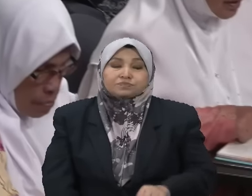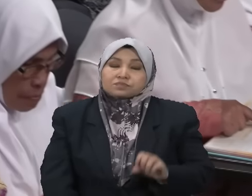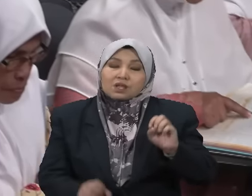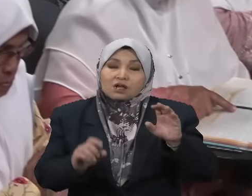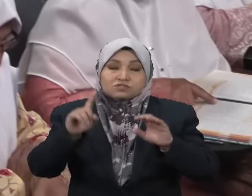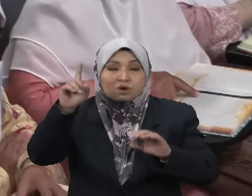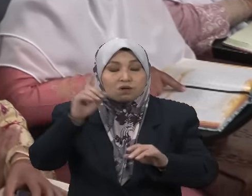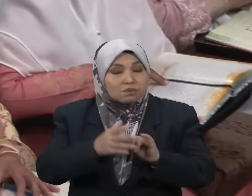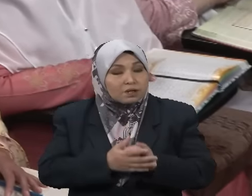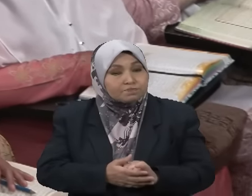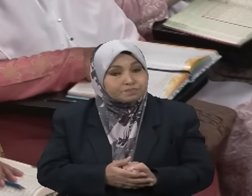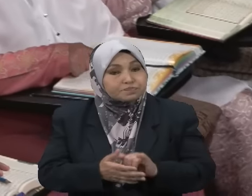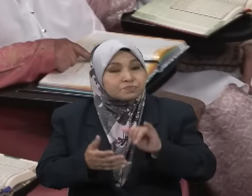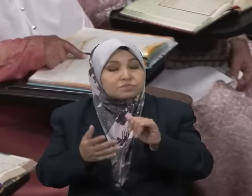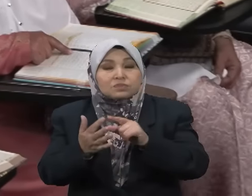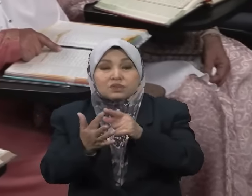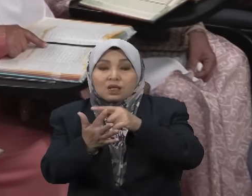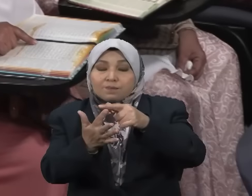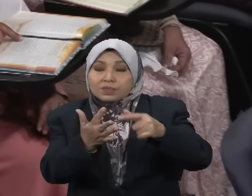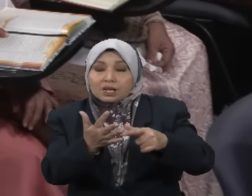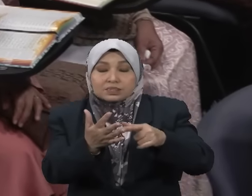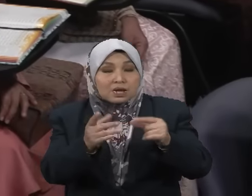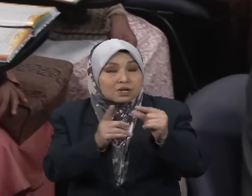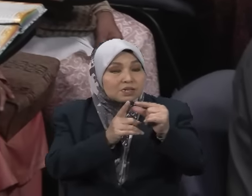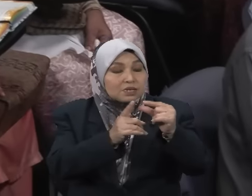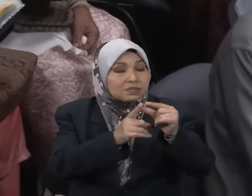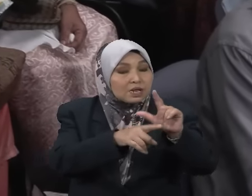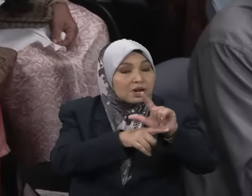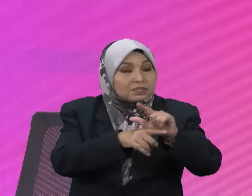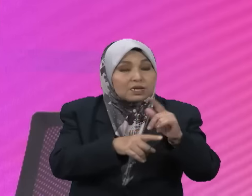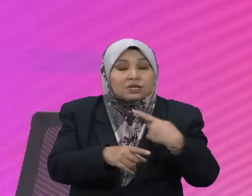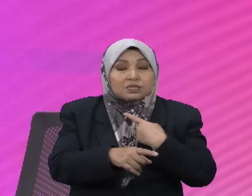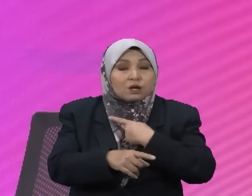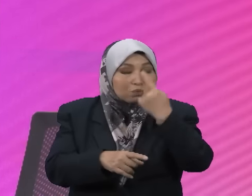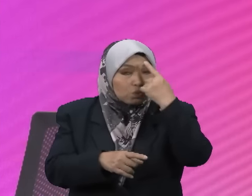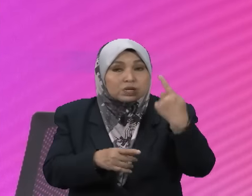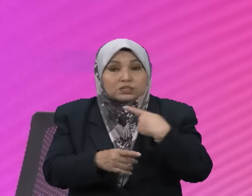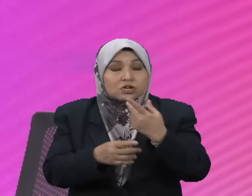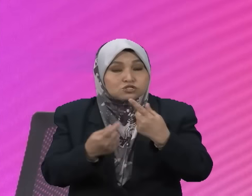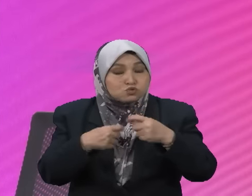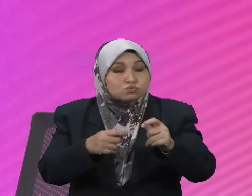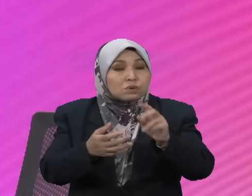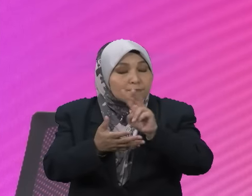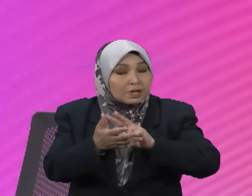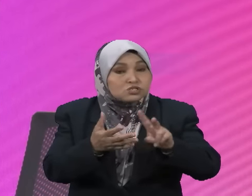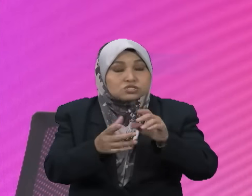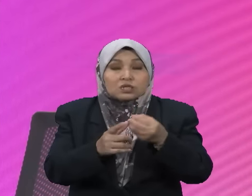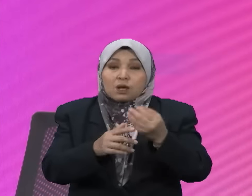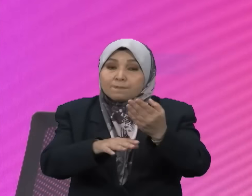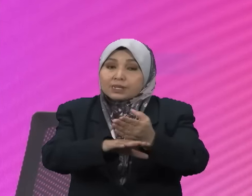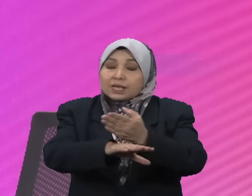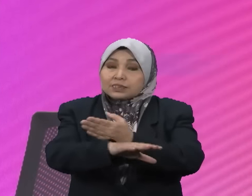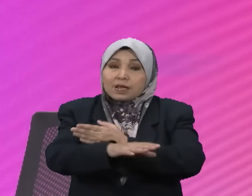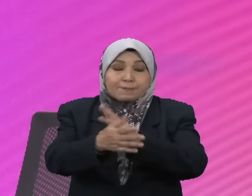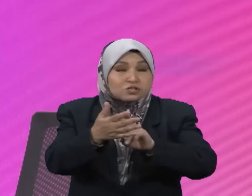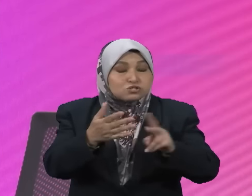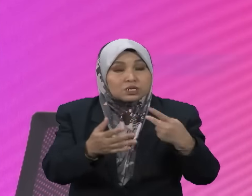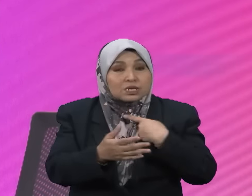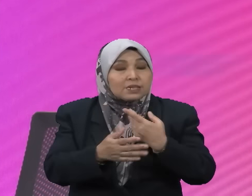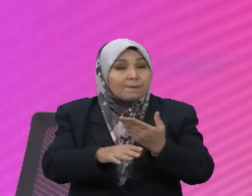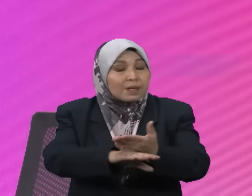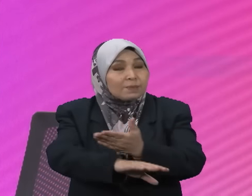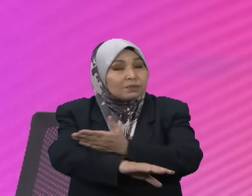Masya-Allah tabarakallah. Baik, itu antara kalimah-kalimah latihan kita untuk kita cuba baca ataupun baiki bacaan kita, perelokkan